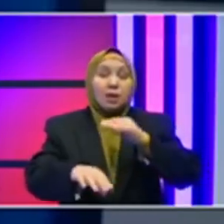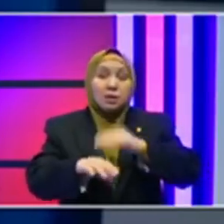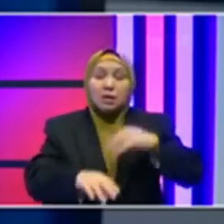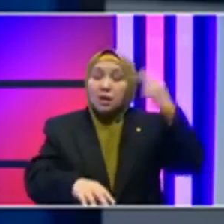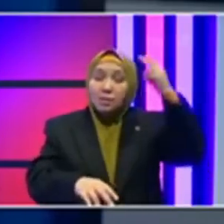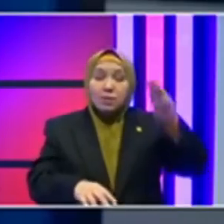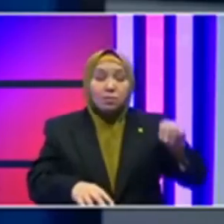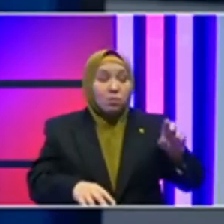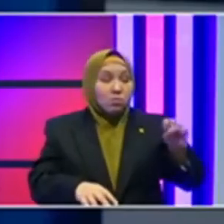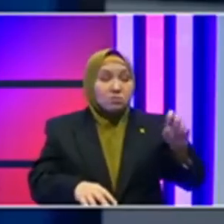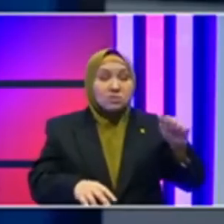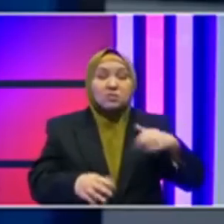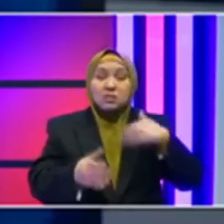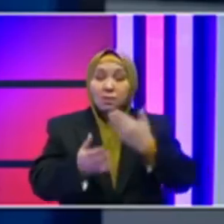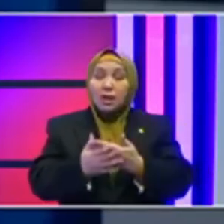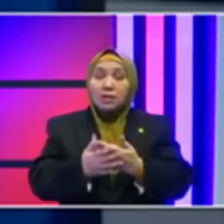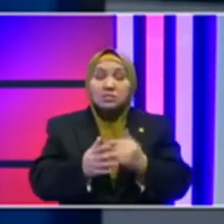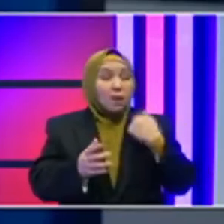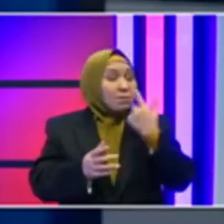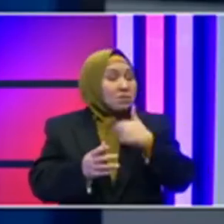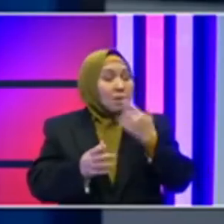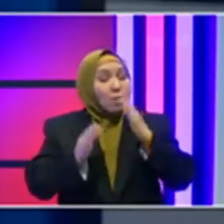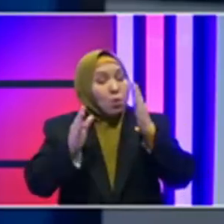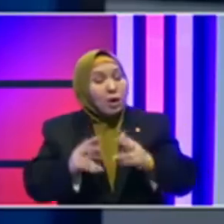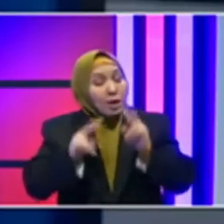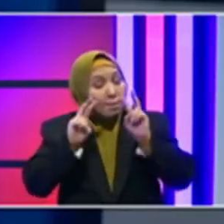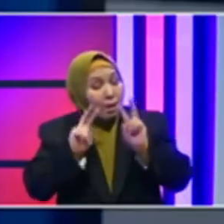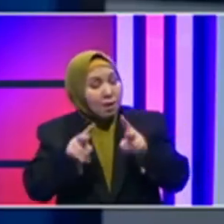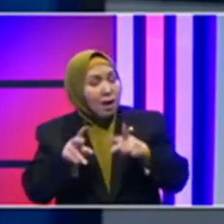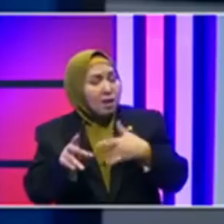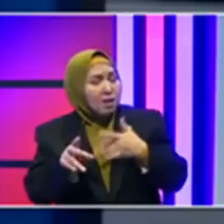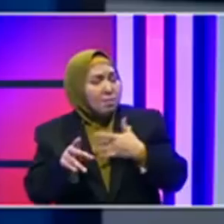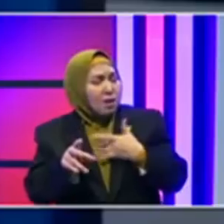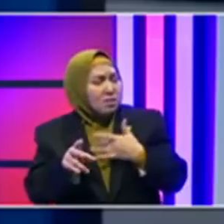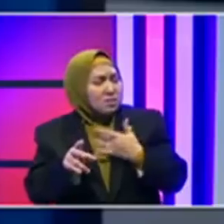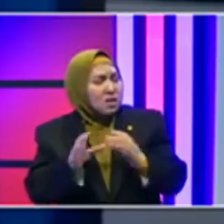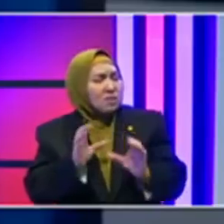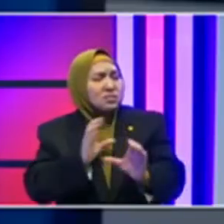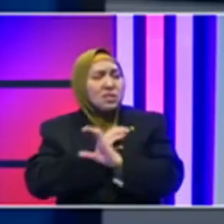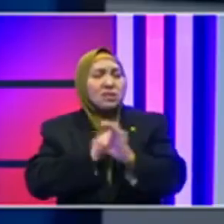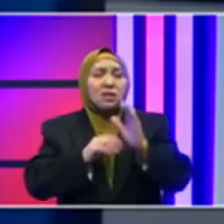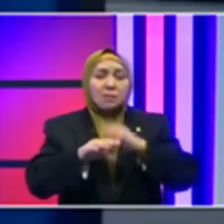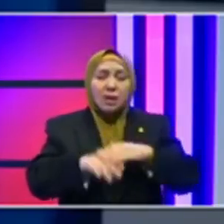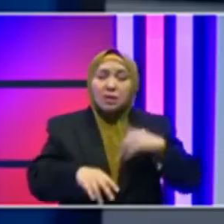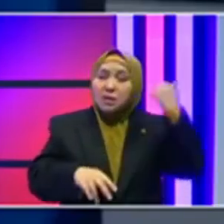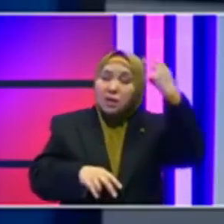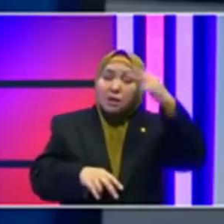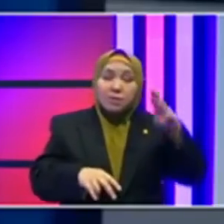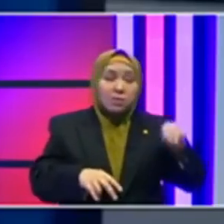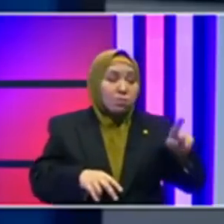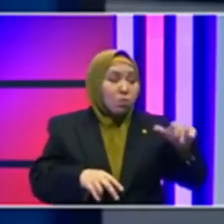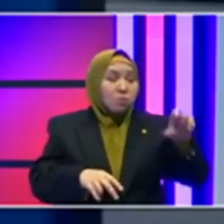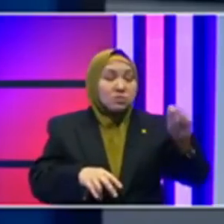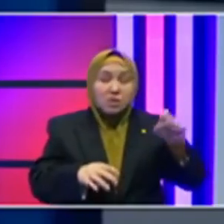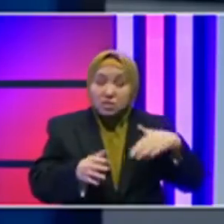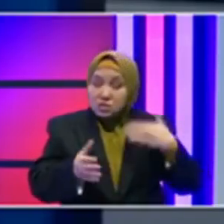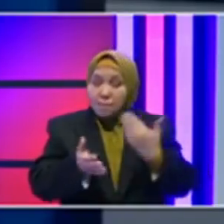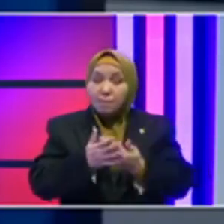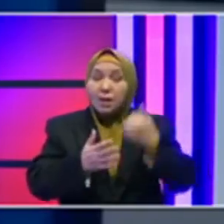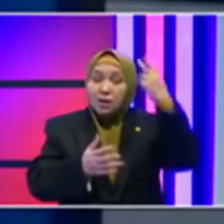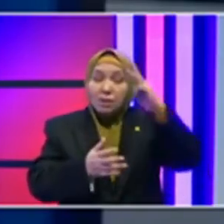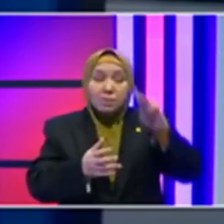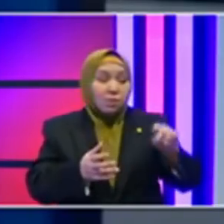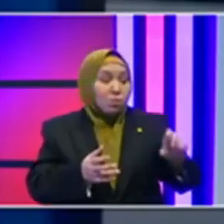singkat mereka yang memandang Nabi Musa ada perasaan cinta kepada Nabi Musa Alaihissalam sehingga Nabi Musa